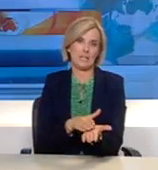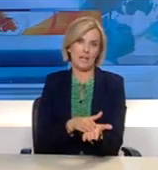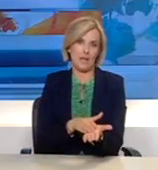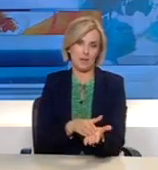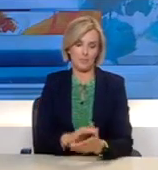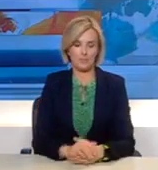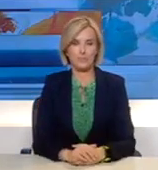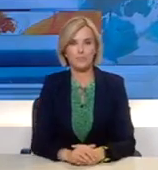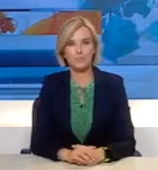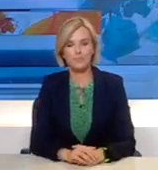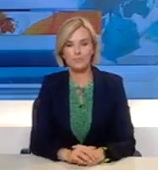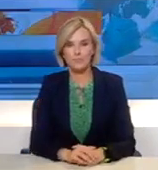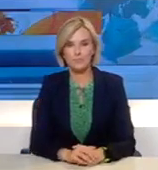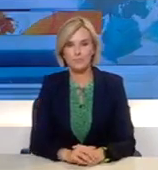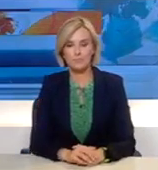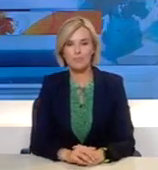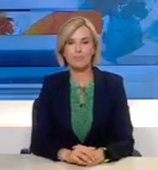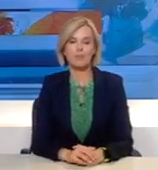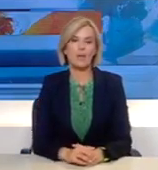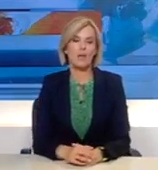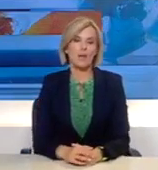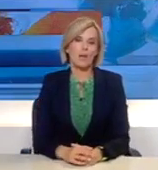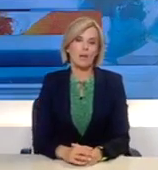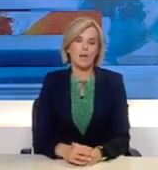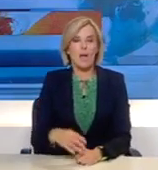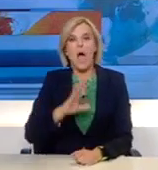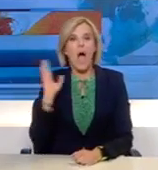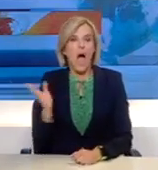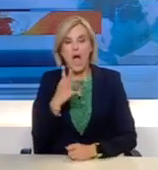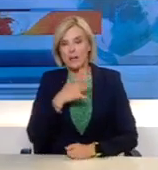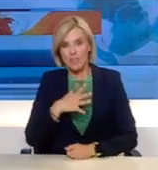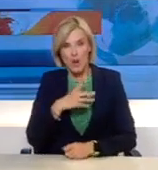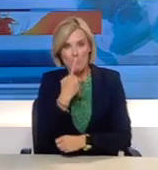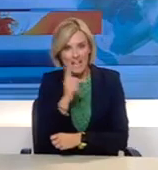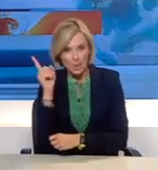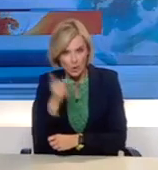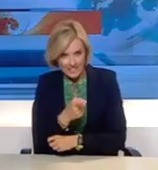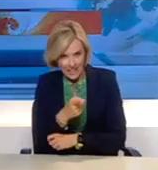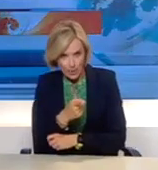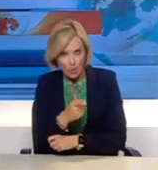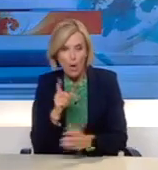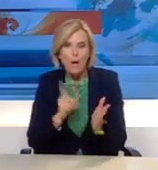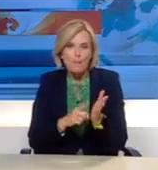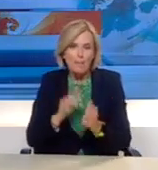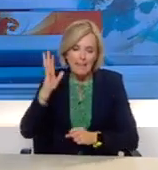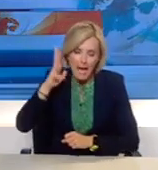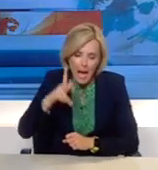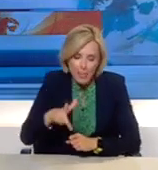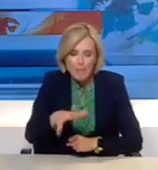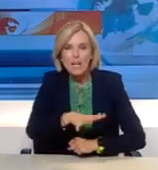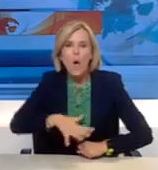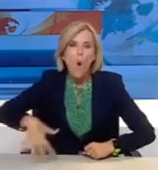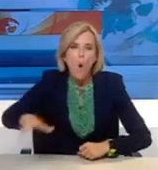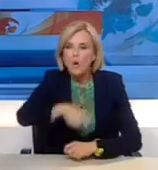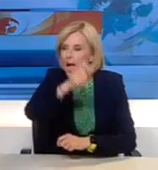Ούτως ή άλλως, για να είχαμε 100% αξιόπιστα στοιχεία θα έπρεπε να κάνουμε τεστ κάθε μέρα ή κάθε δύο μέρες σε όλο τον πληθυσμό.